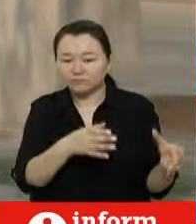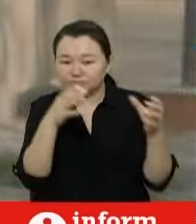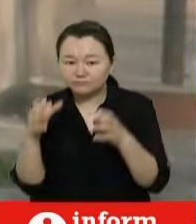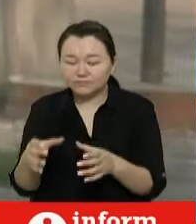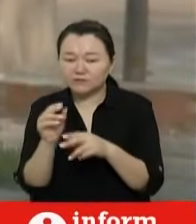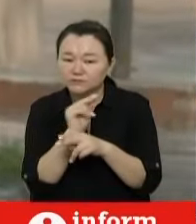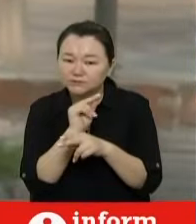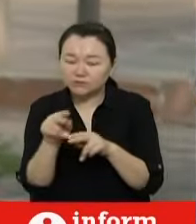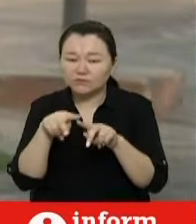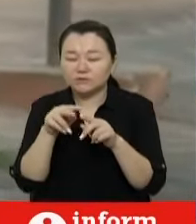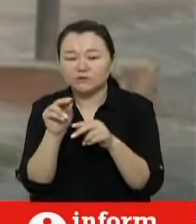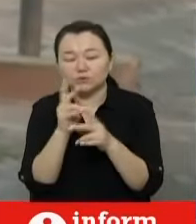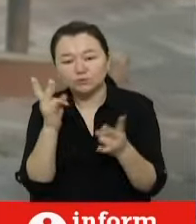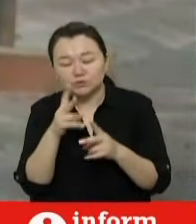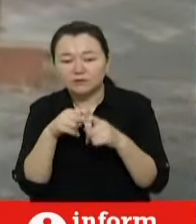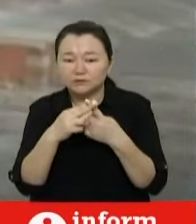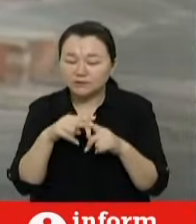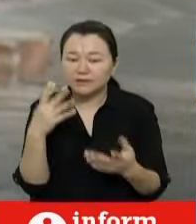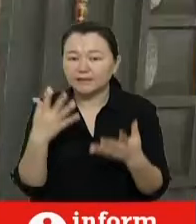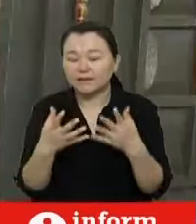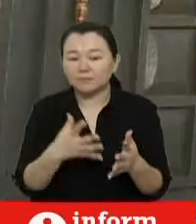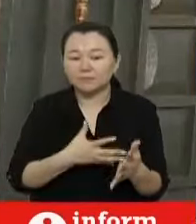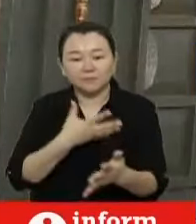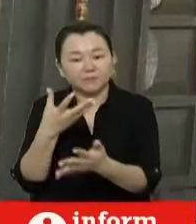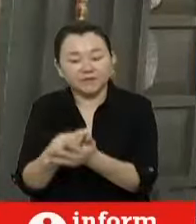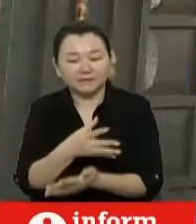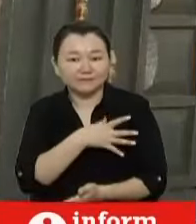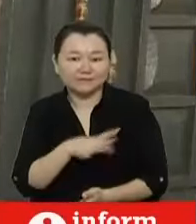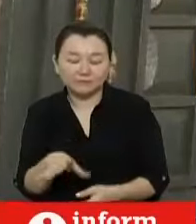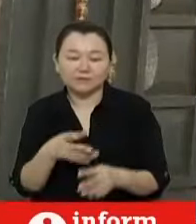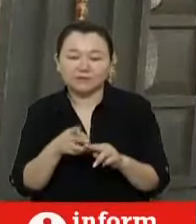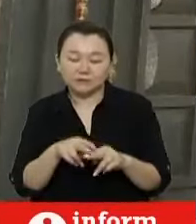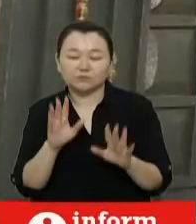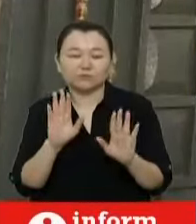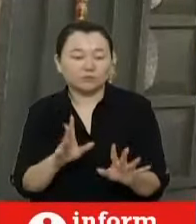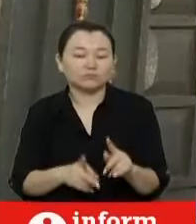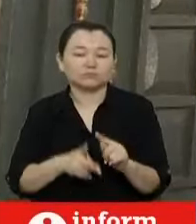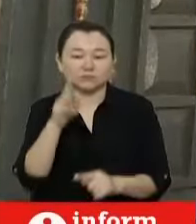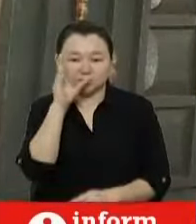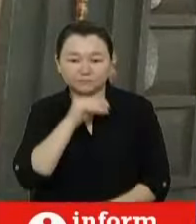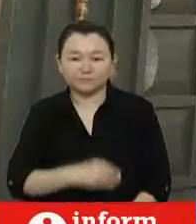демонтаже газового оборудования или неуплате. Анастасия Новикова, Дурнабзиев, Абзал Турабеков, Информбюро Шымкент.